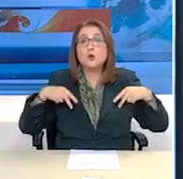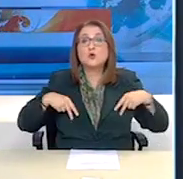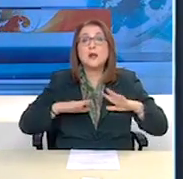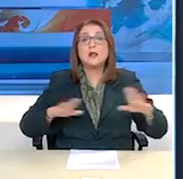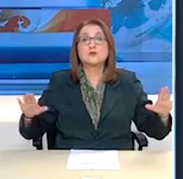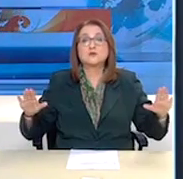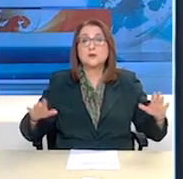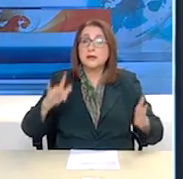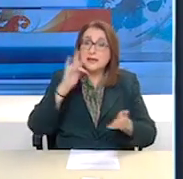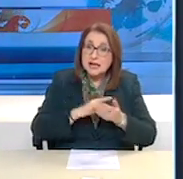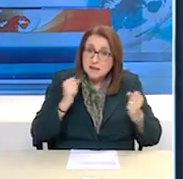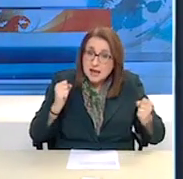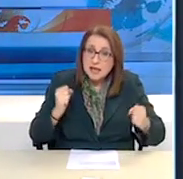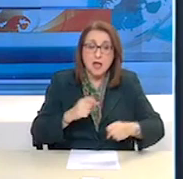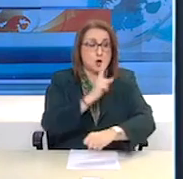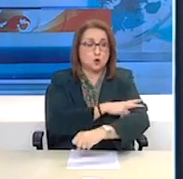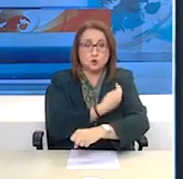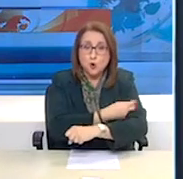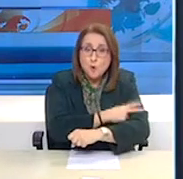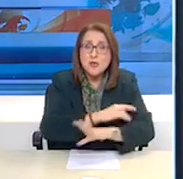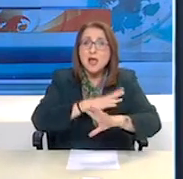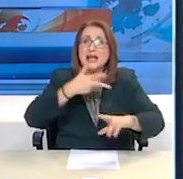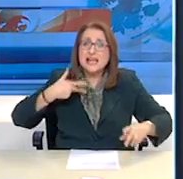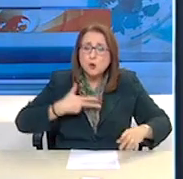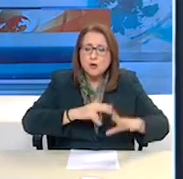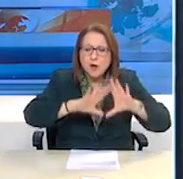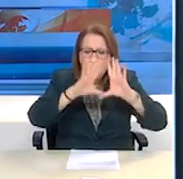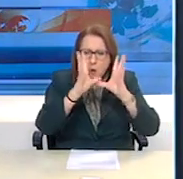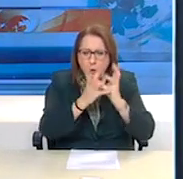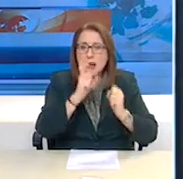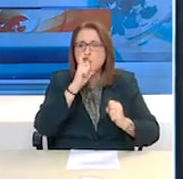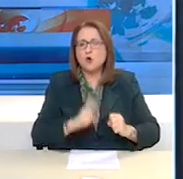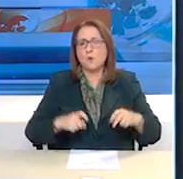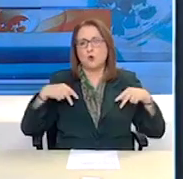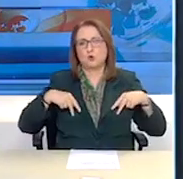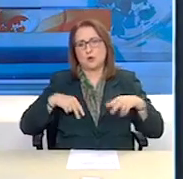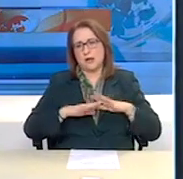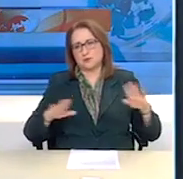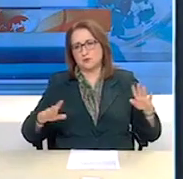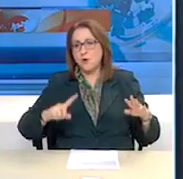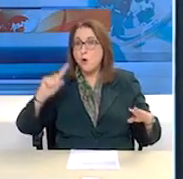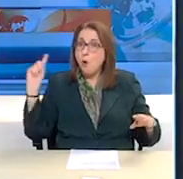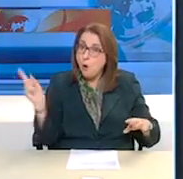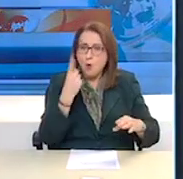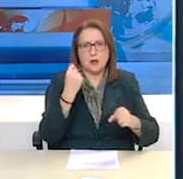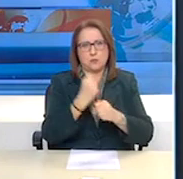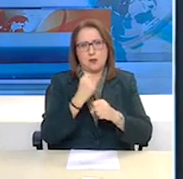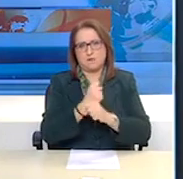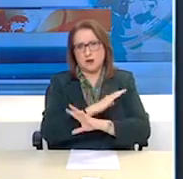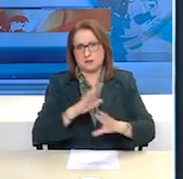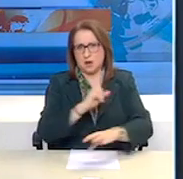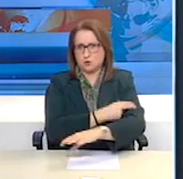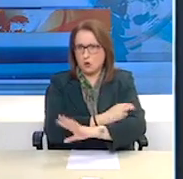τριτοβάθμιο. Άλλωστε, όλες οι δομές του συστήματος υγείας λειτουργούν κανονικά. Όλες οι ειδικότητες είναι στα